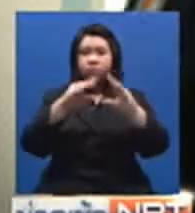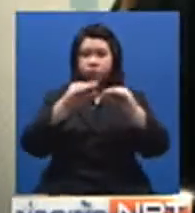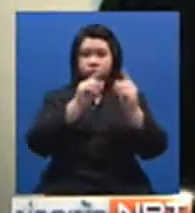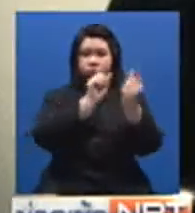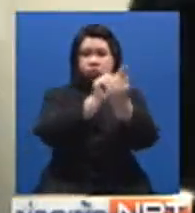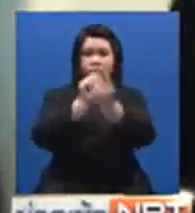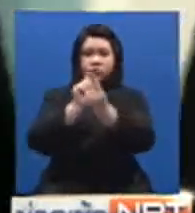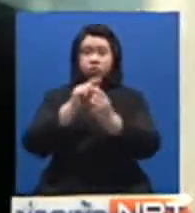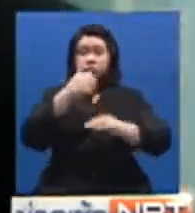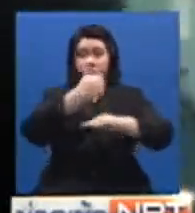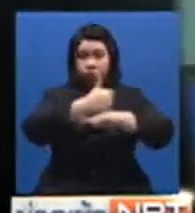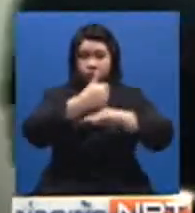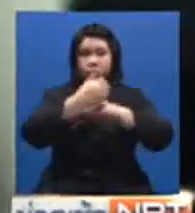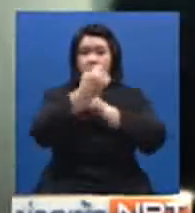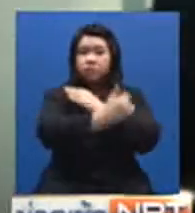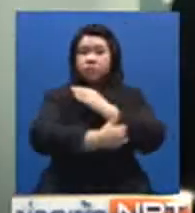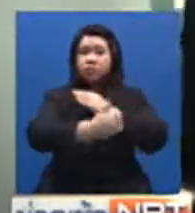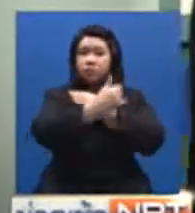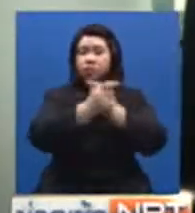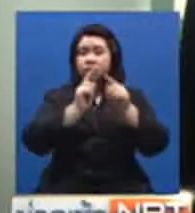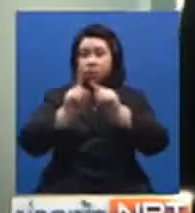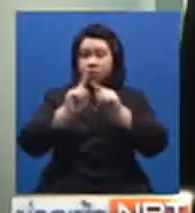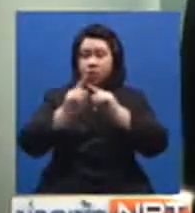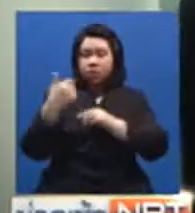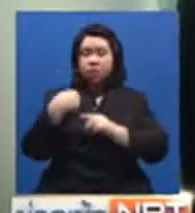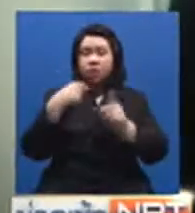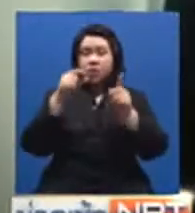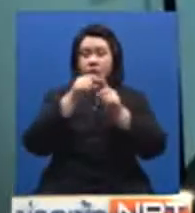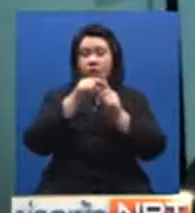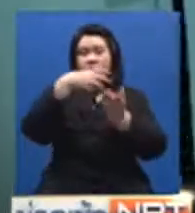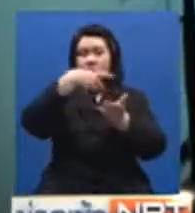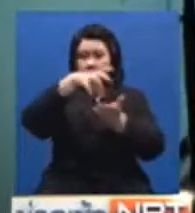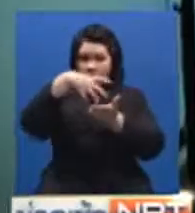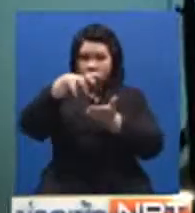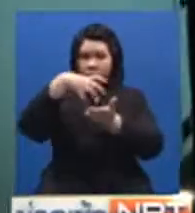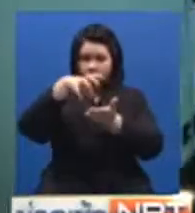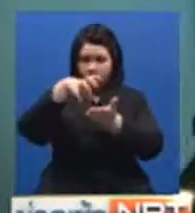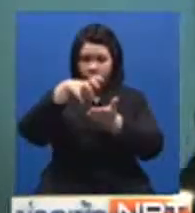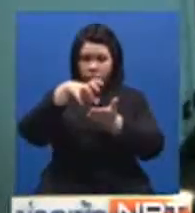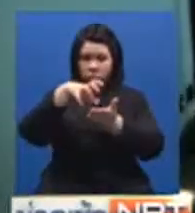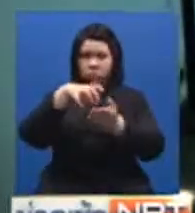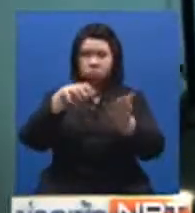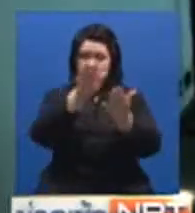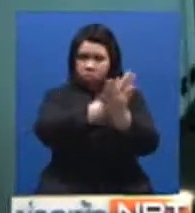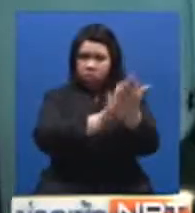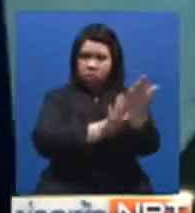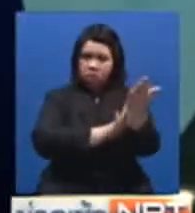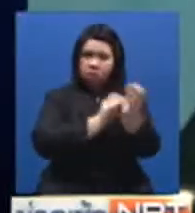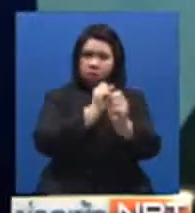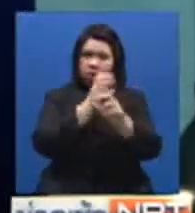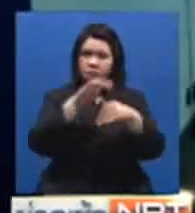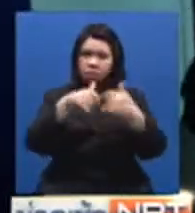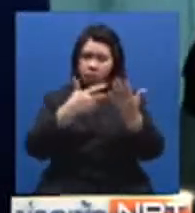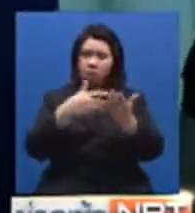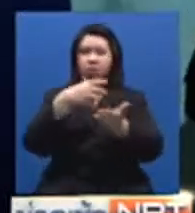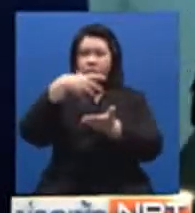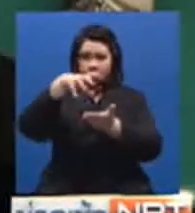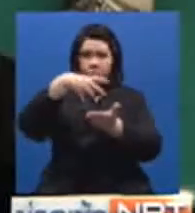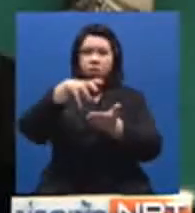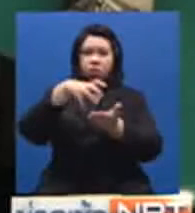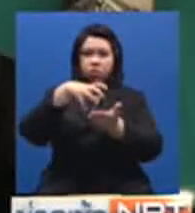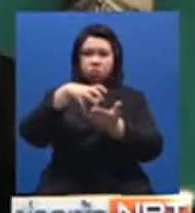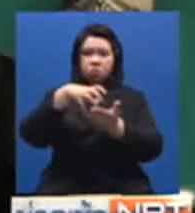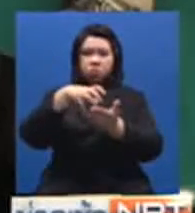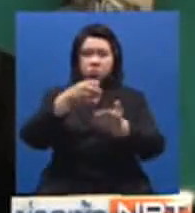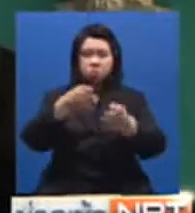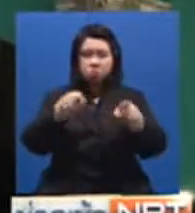ำต่างชาติรวมถึงการกล่าวถ้อยแถลงต่อที่ประชุมอาเซมแสดงจุดยืนและท่าทีของไทยต่อประเด็นที่ท้าทายและกำหนดทิศท